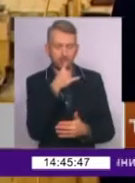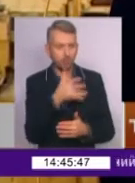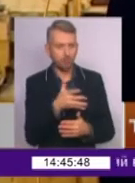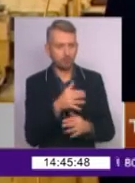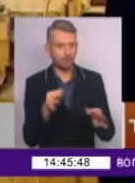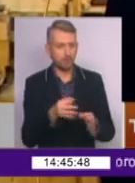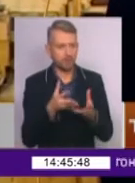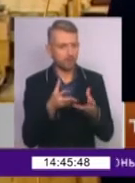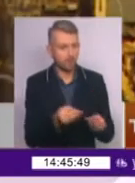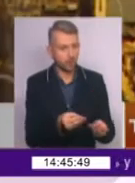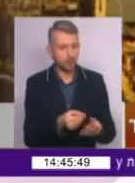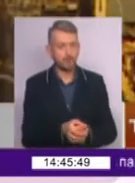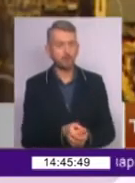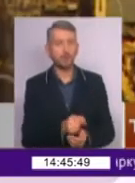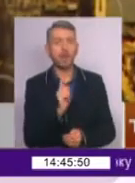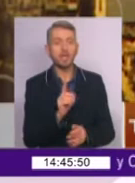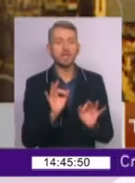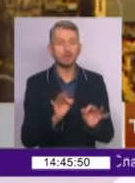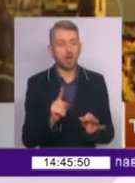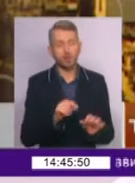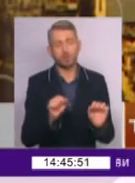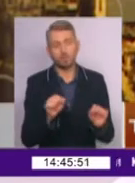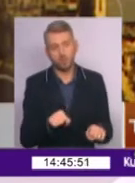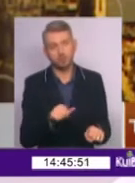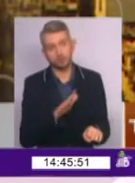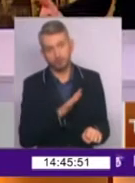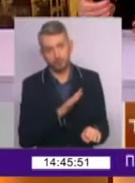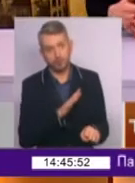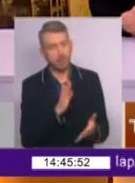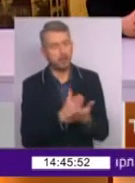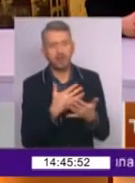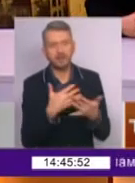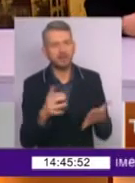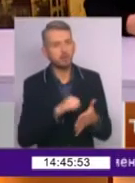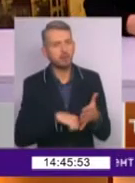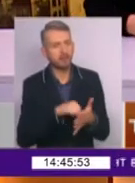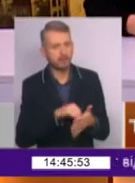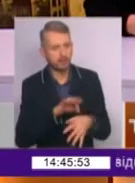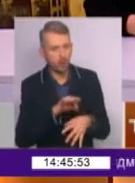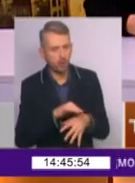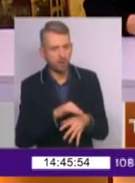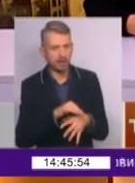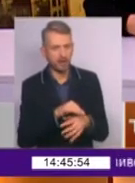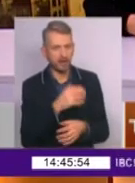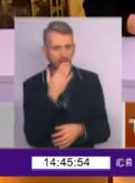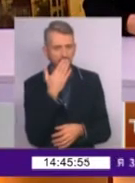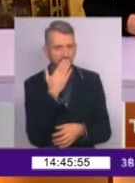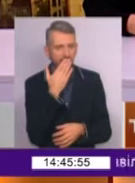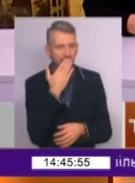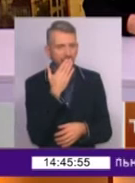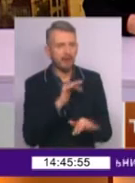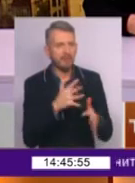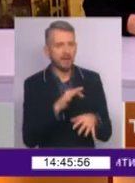ніяким чином вплинути. Але, звичайно, що може, тому що є різні збудники. Випадки захворювання повторні на